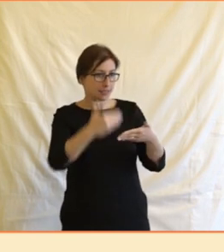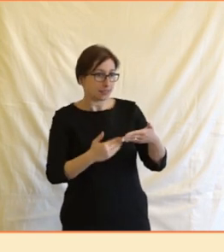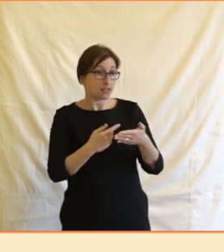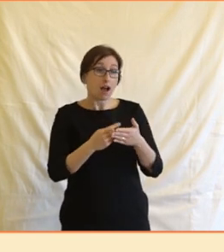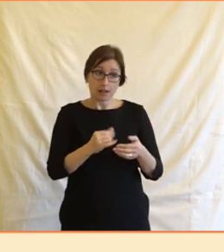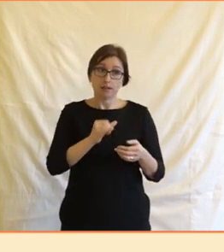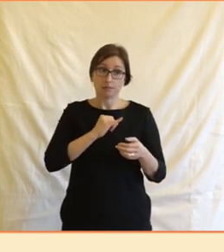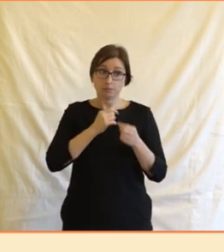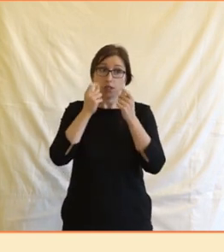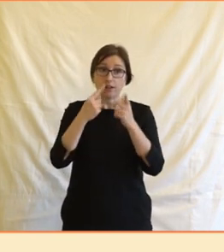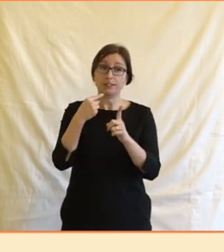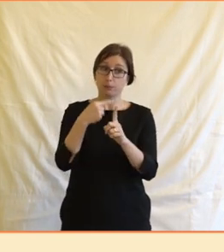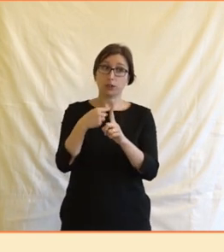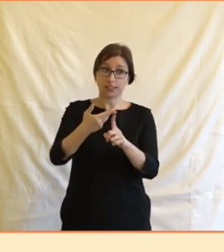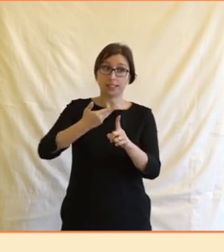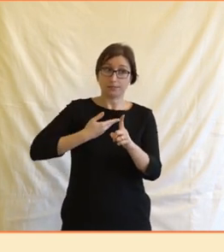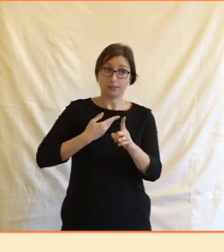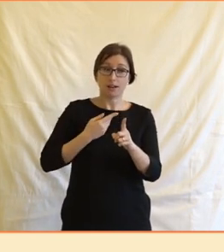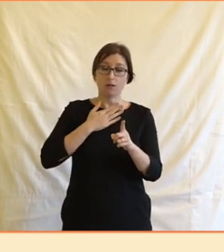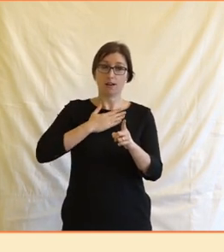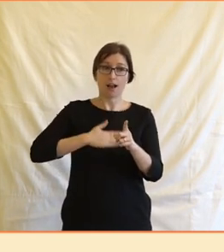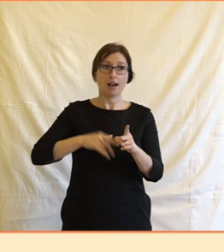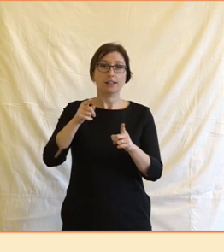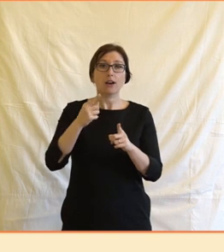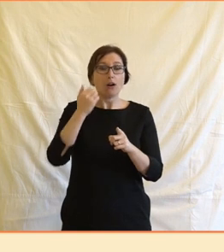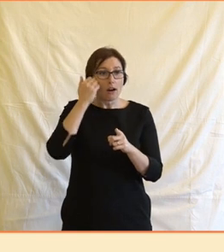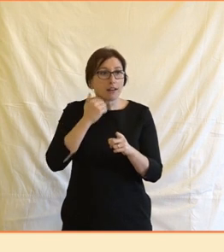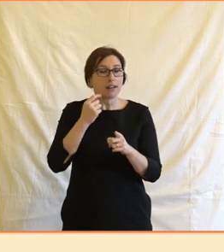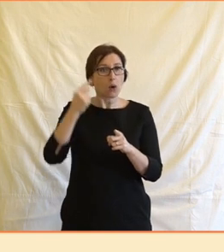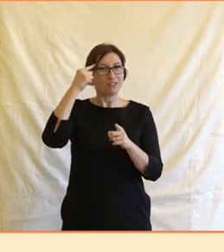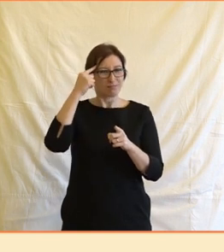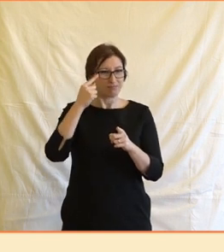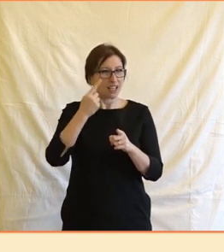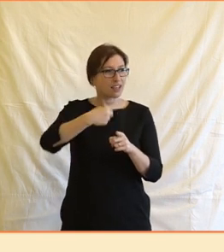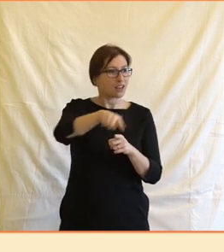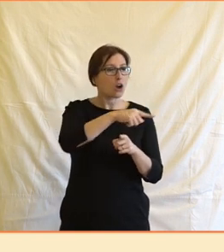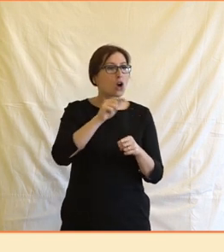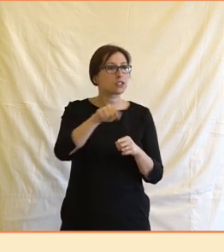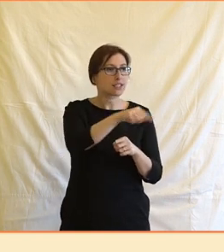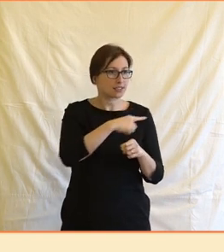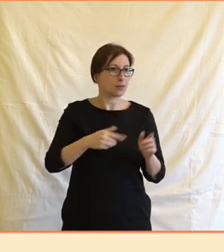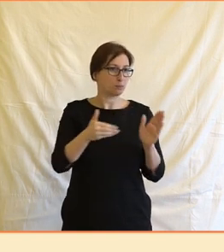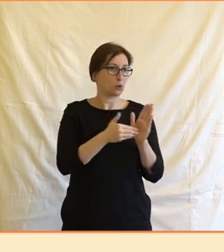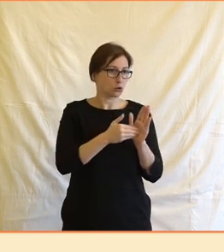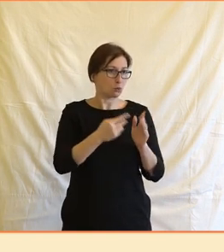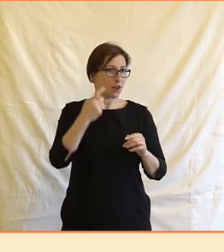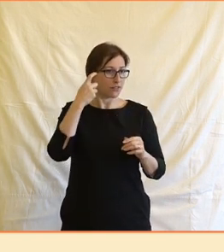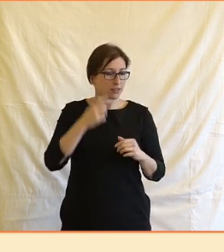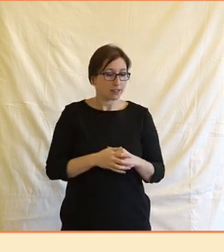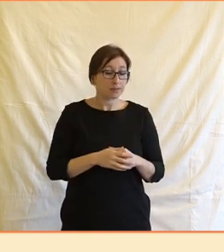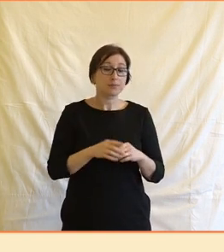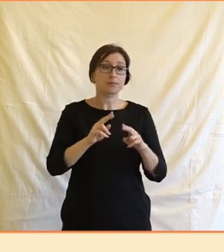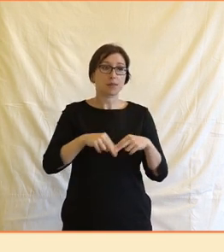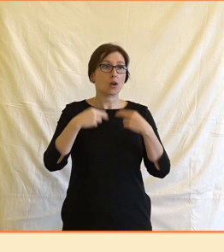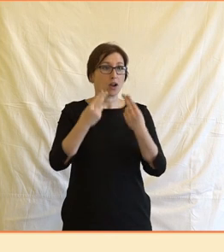Takže bylo velice pozitivní vidět, že zdravý selský rozum v této souvislosti neplatí. To stejné platí